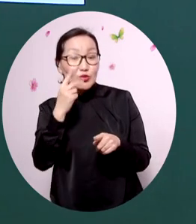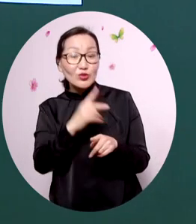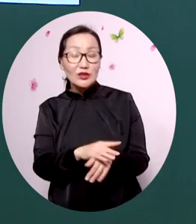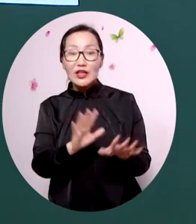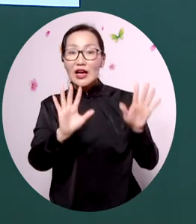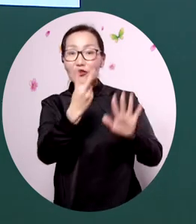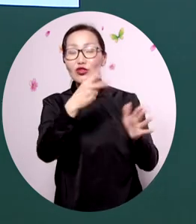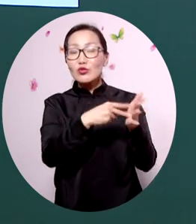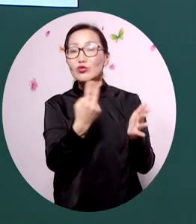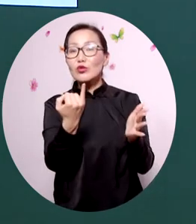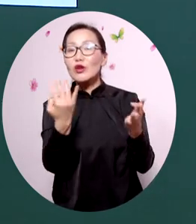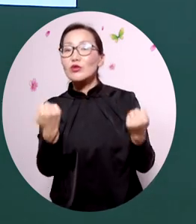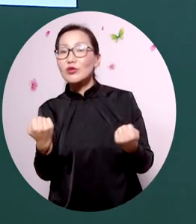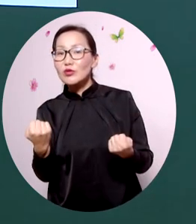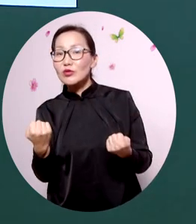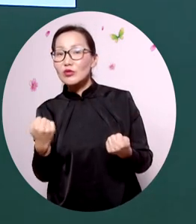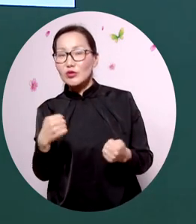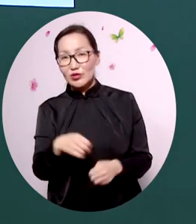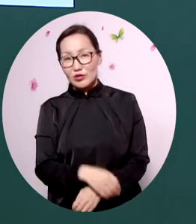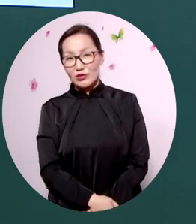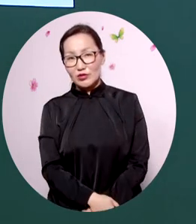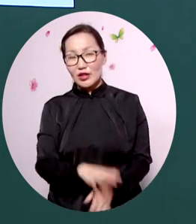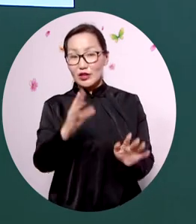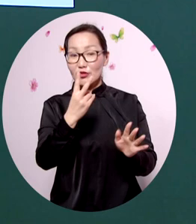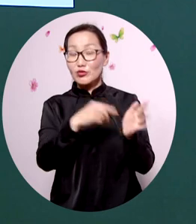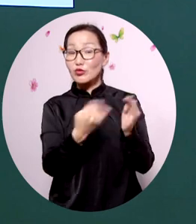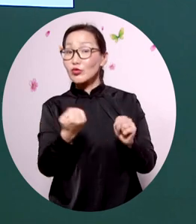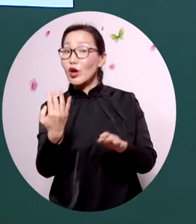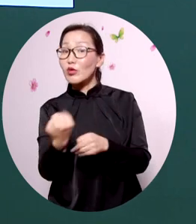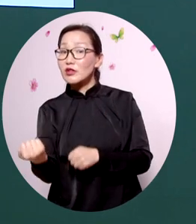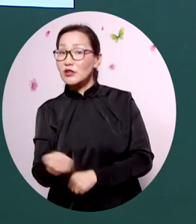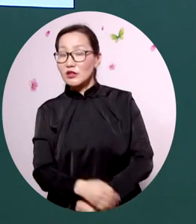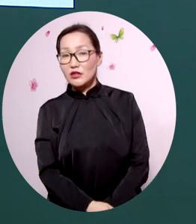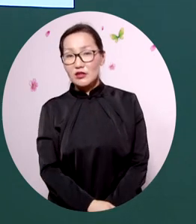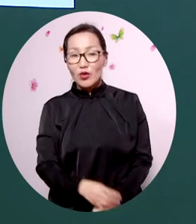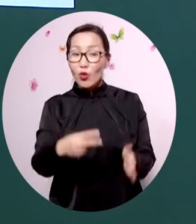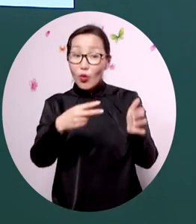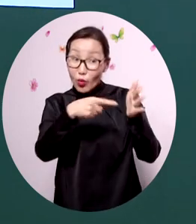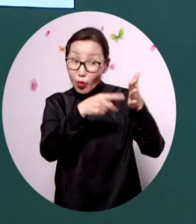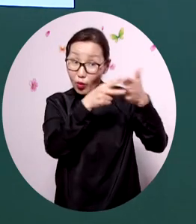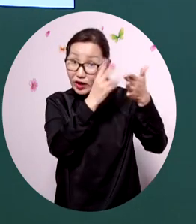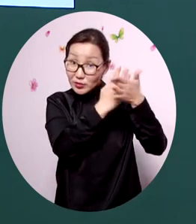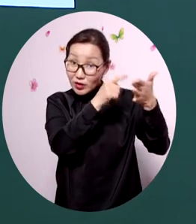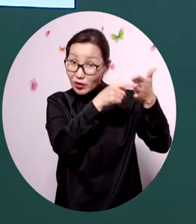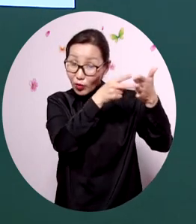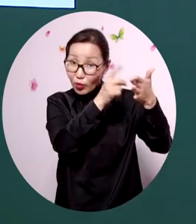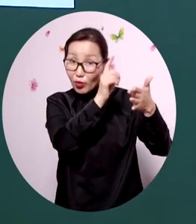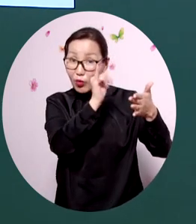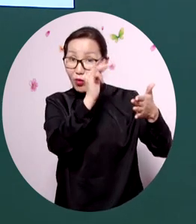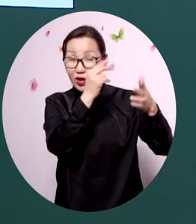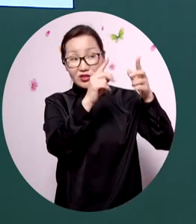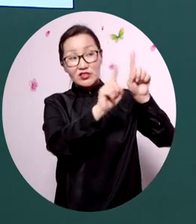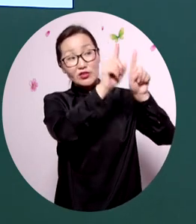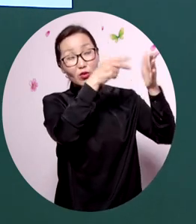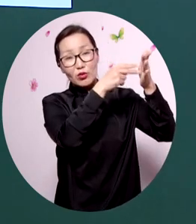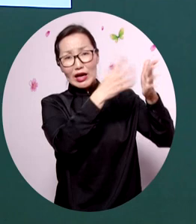Энэ 12-ыг 6 тавааж байсан. Гэтэл дараагийнх нь 1 бүл 12-ыг 6 тавааж байгаа. Тэгтэл хуваагдагч маань